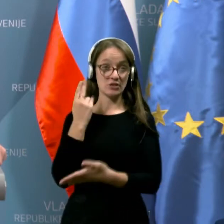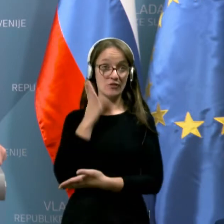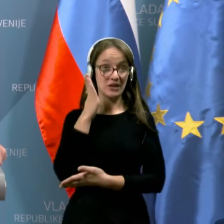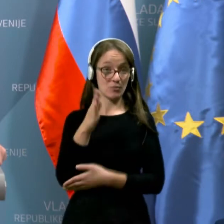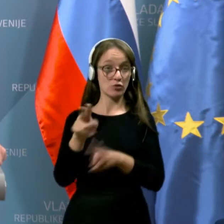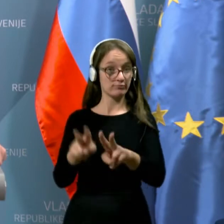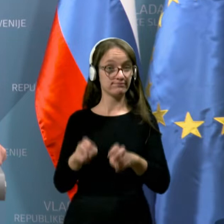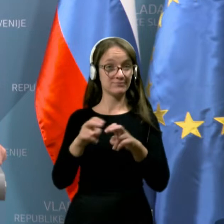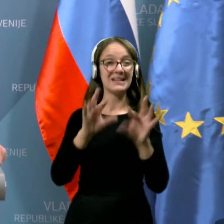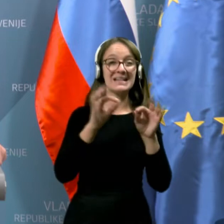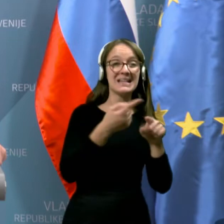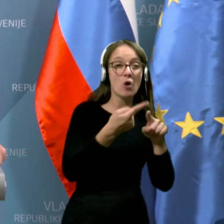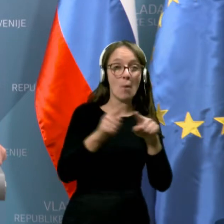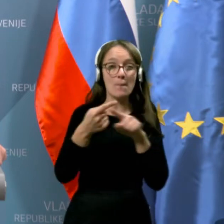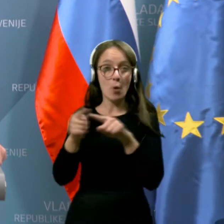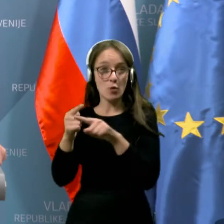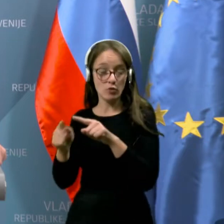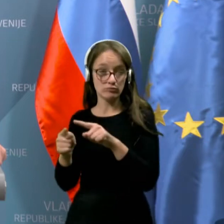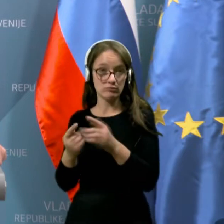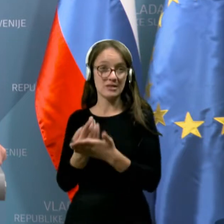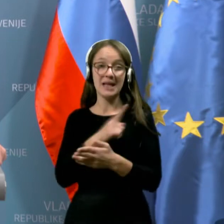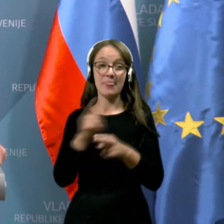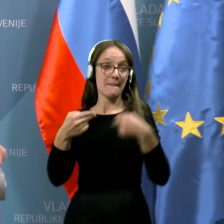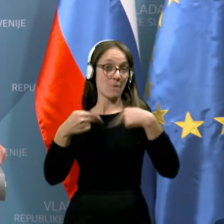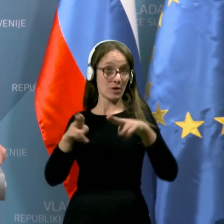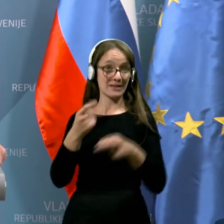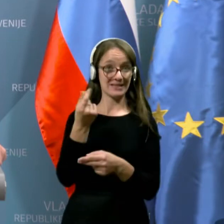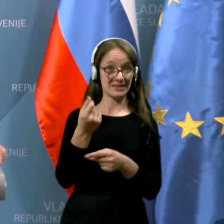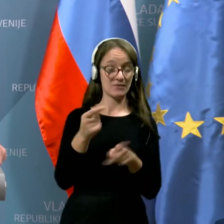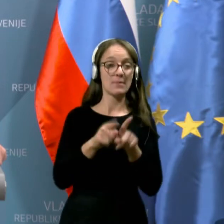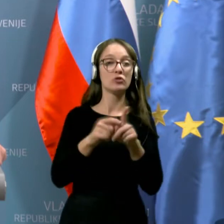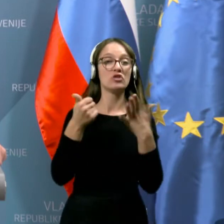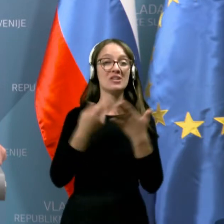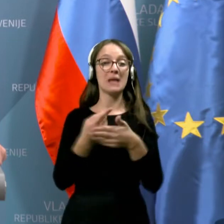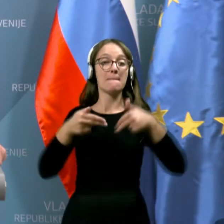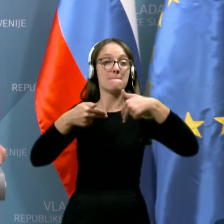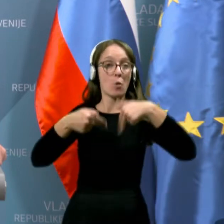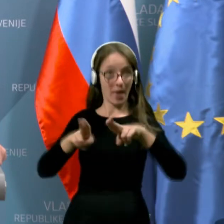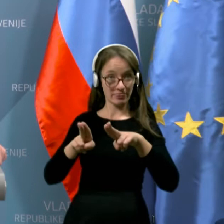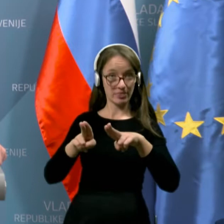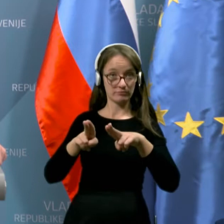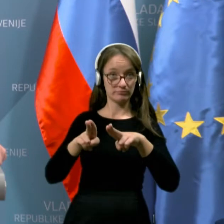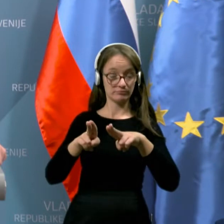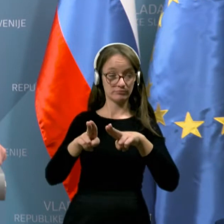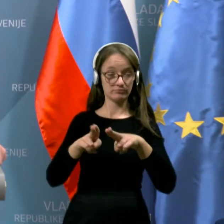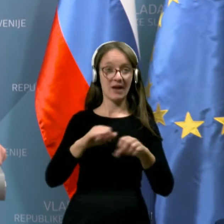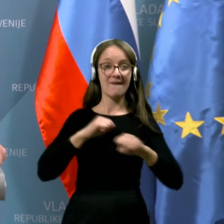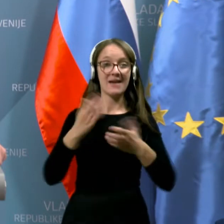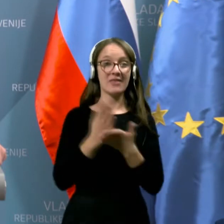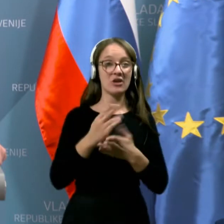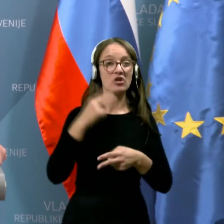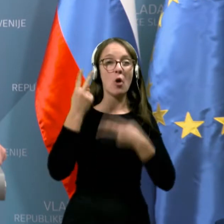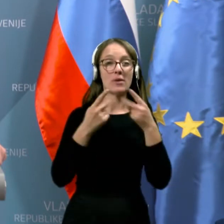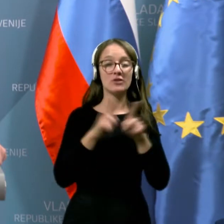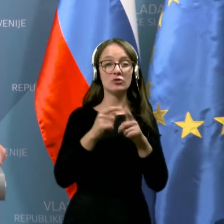mehanizma črpala v desetih obrokih za nepovratna sredstva in šestih za povratna. Vlada je že obravnavala